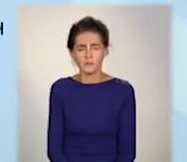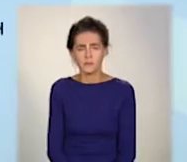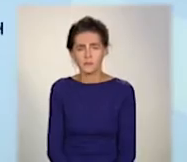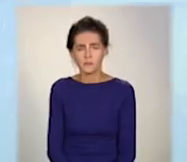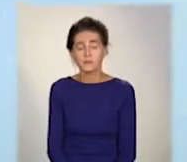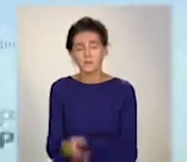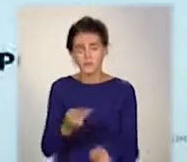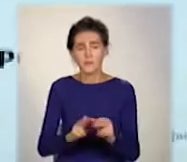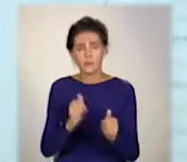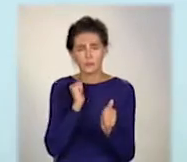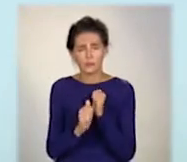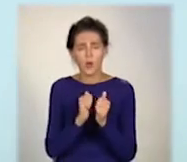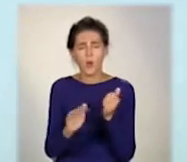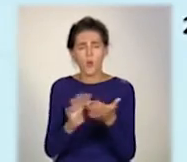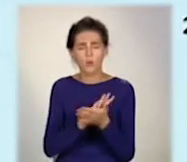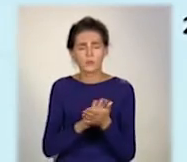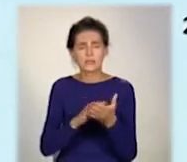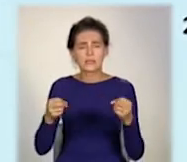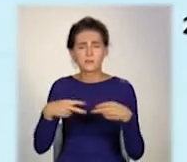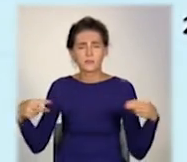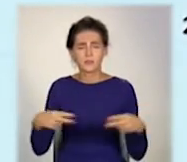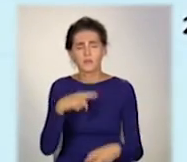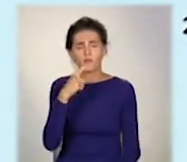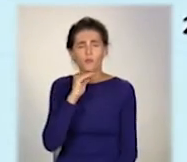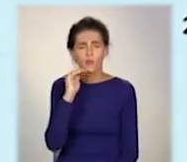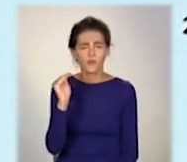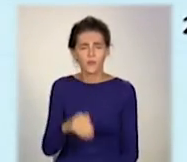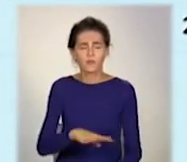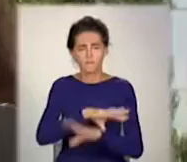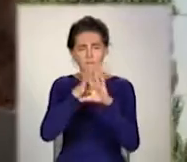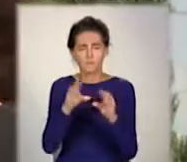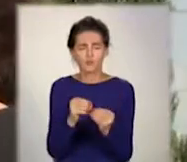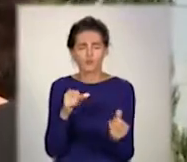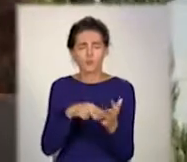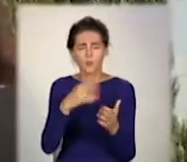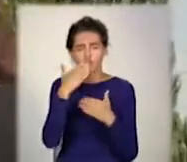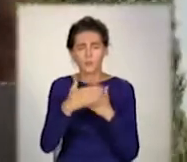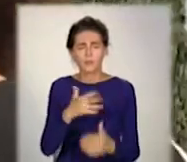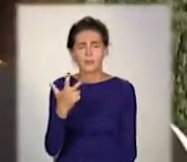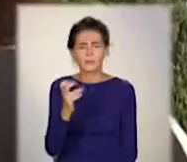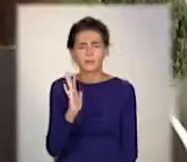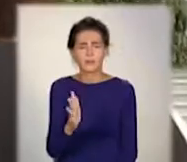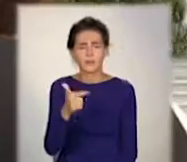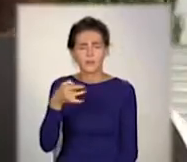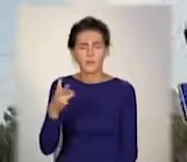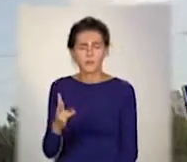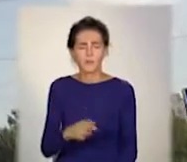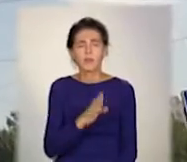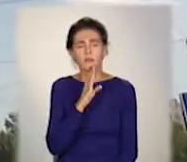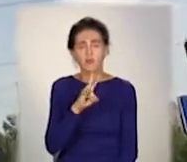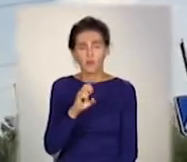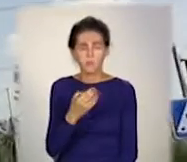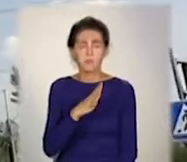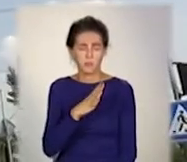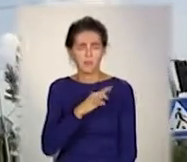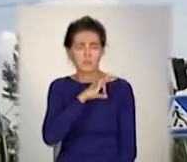Тому слід вчасно прочищати агрегат, кажуть експерти. Послуга обійдеться в середньому 350 гривень. Пані Наталія